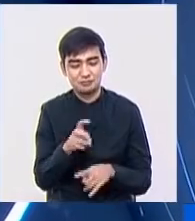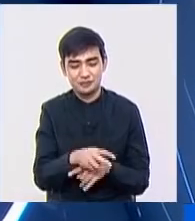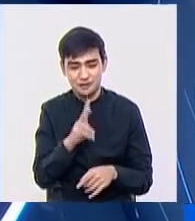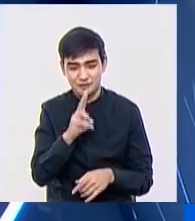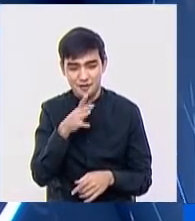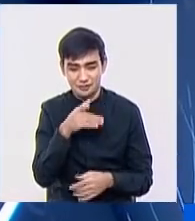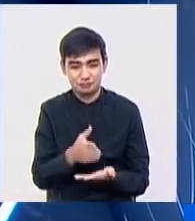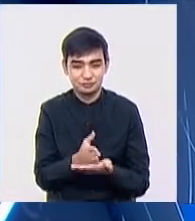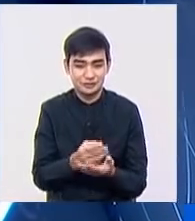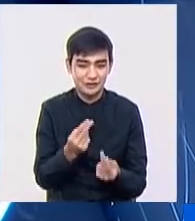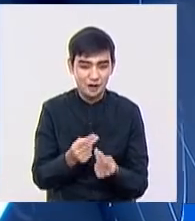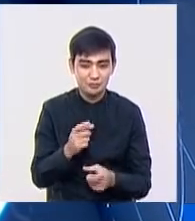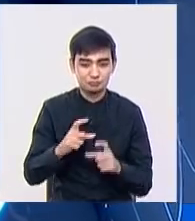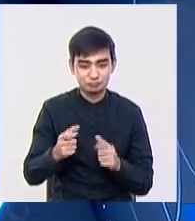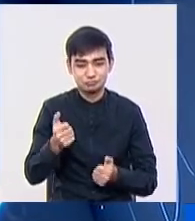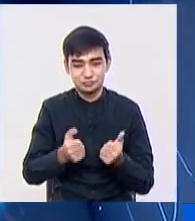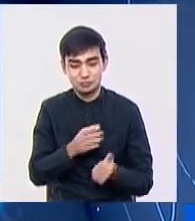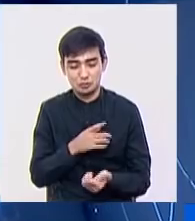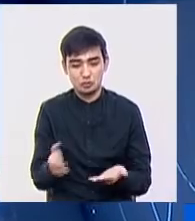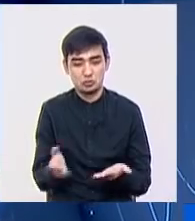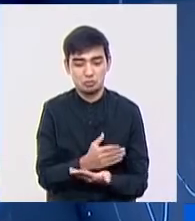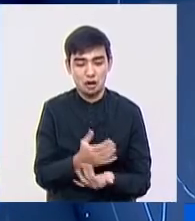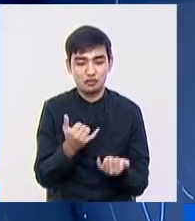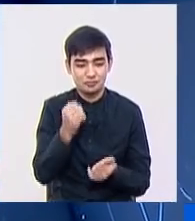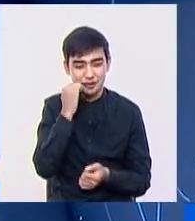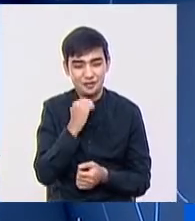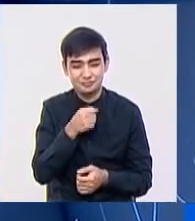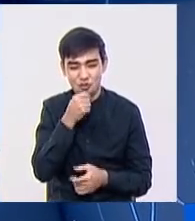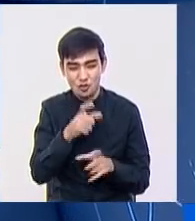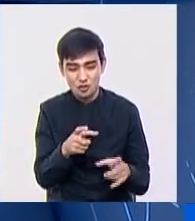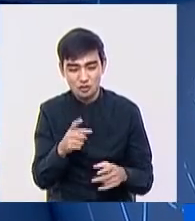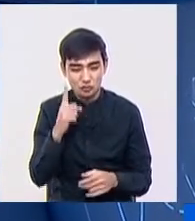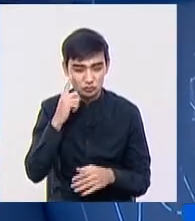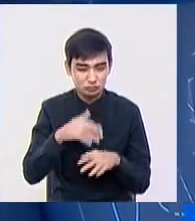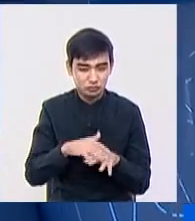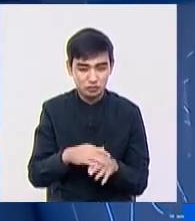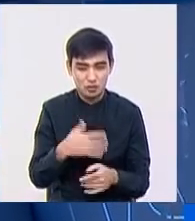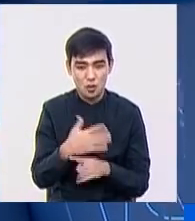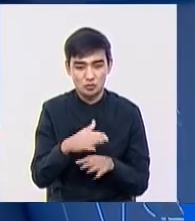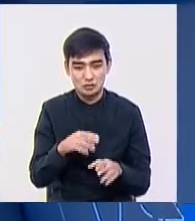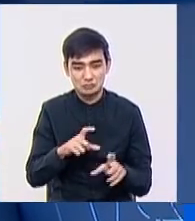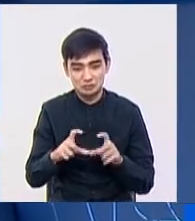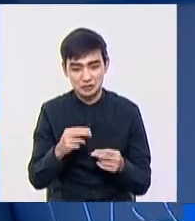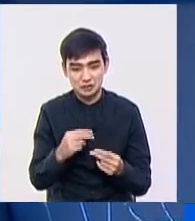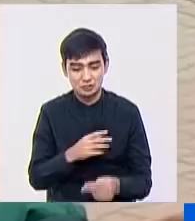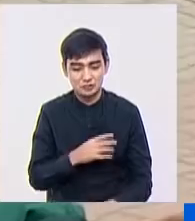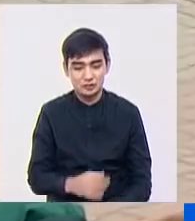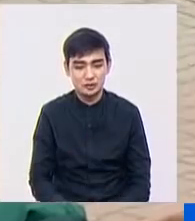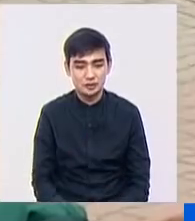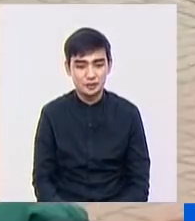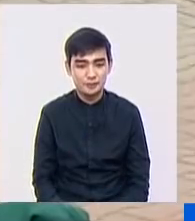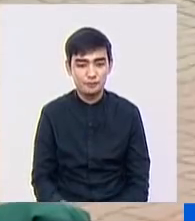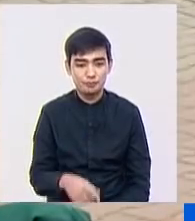досуг и даже устраивали турниры, снесли. Теперь пожилые интеллектуалы продумывают ходы прямо на улице.